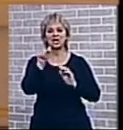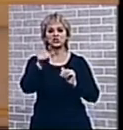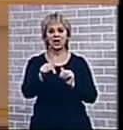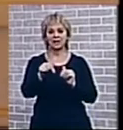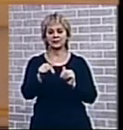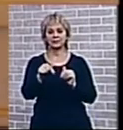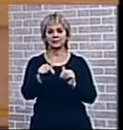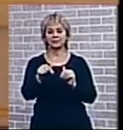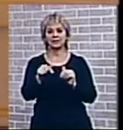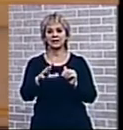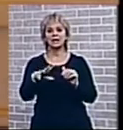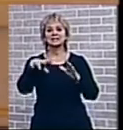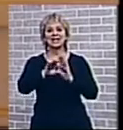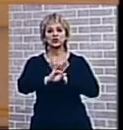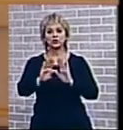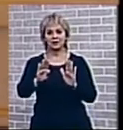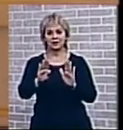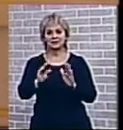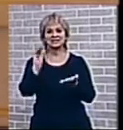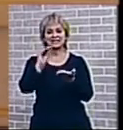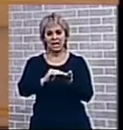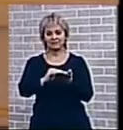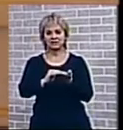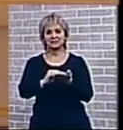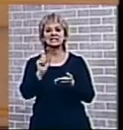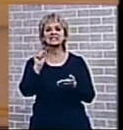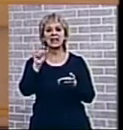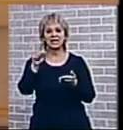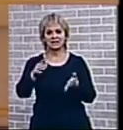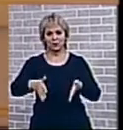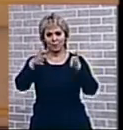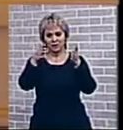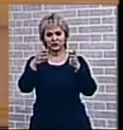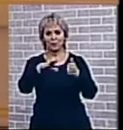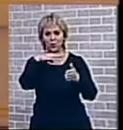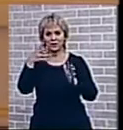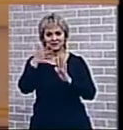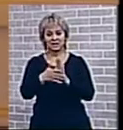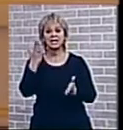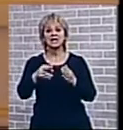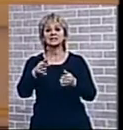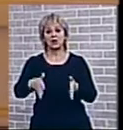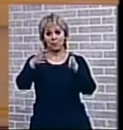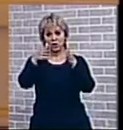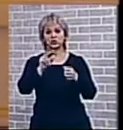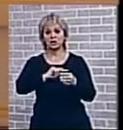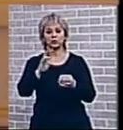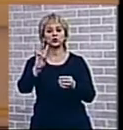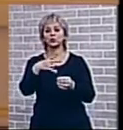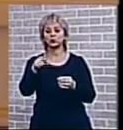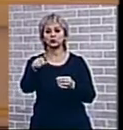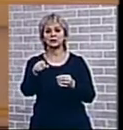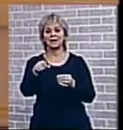– не ставить золотые башни. Если башня работает и в порядке, не нужно то